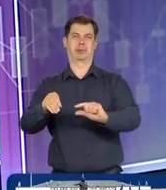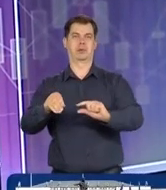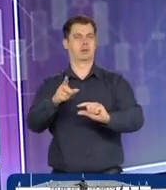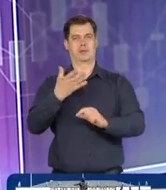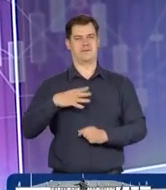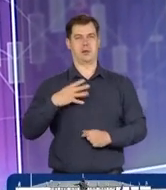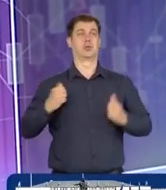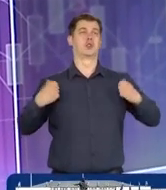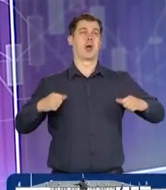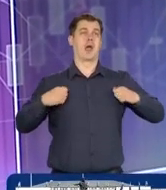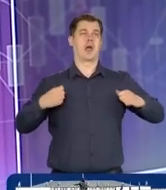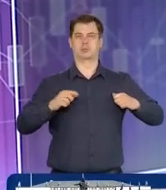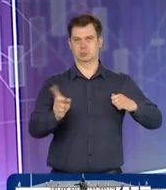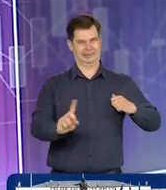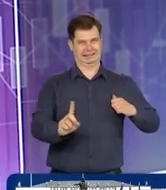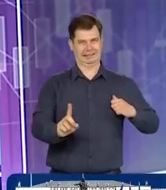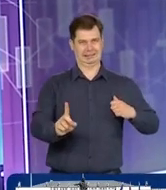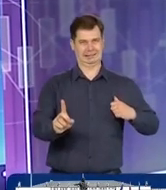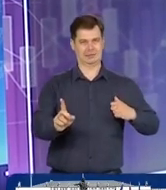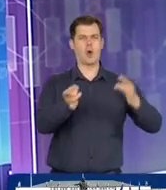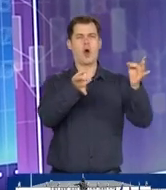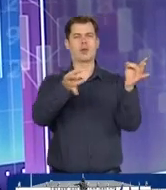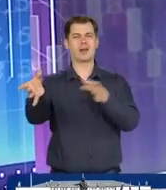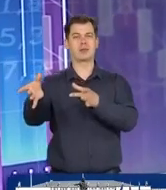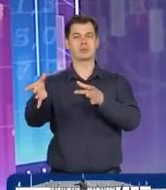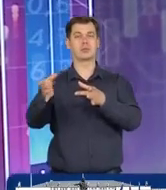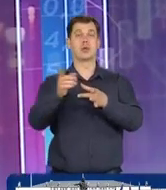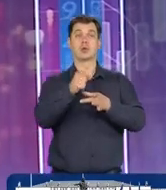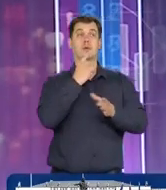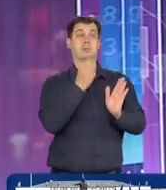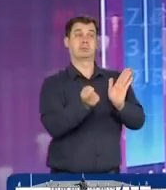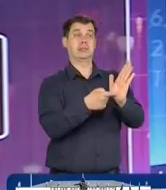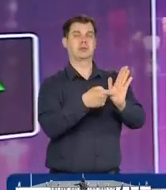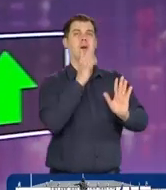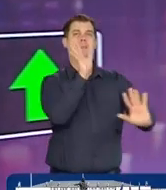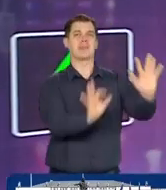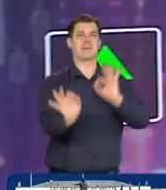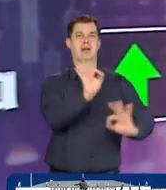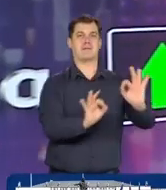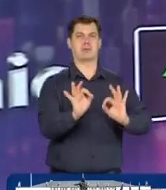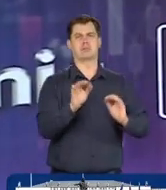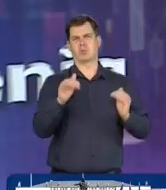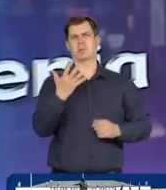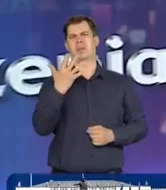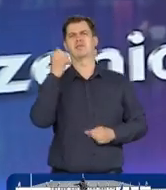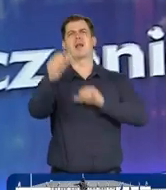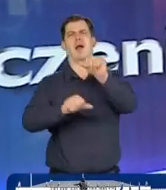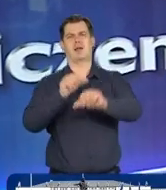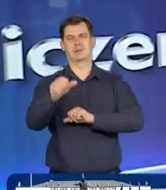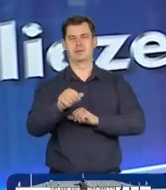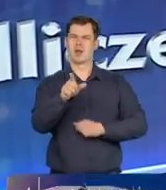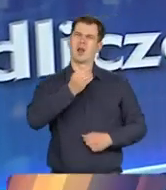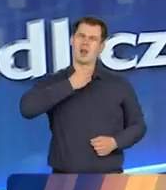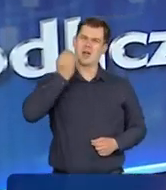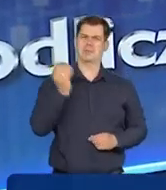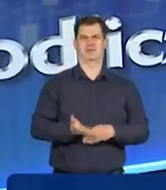to trzeba od razu zrobić korektę mają państwo co prawda to korektę możliwość zrobienia nawet w ciągu pięciu lat ale w tym wypadku